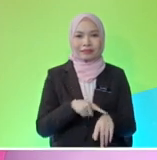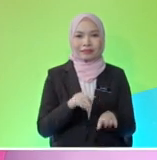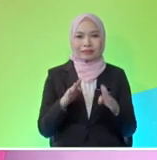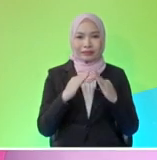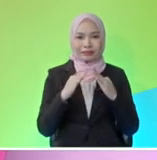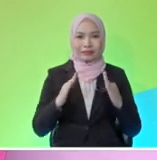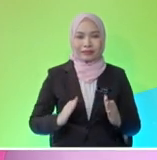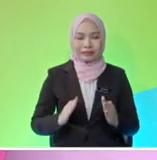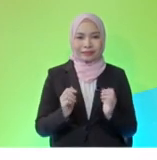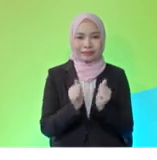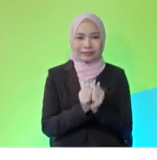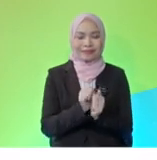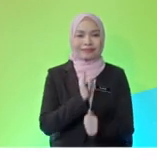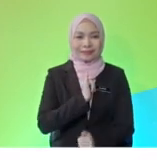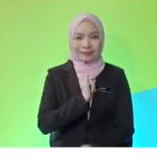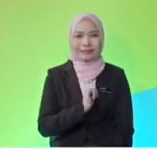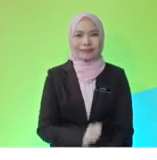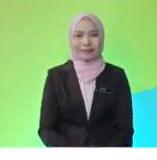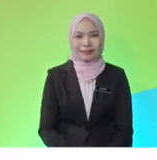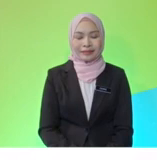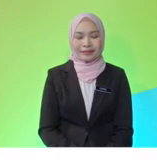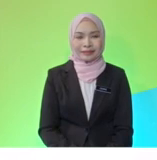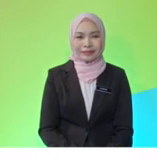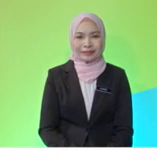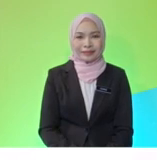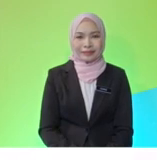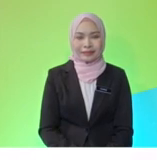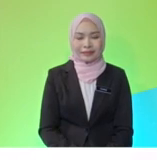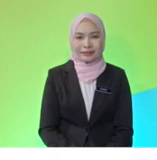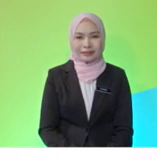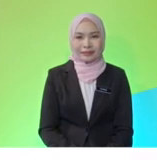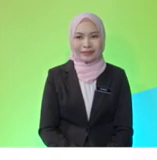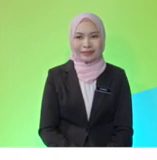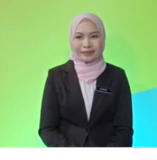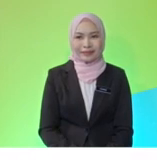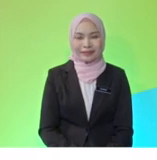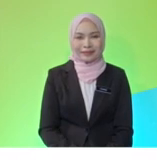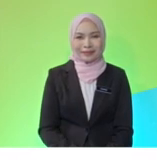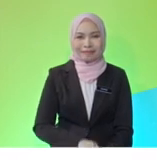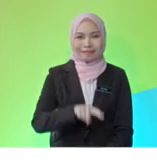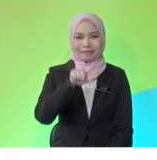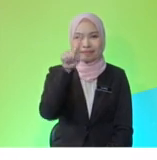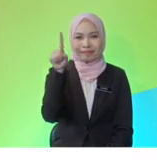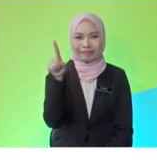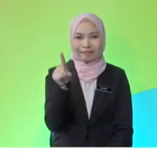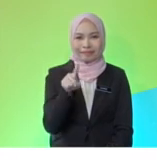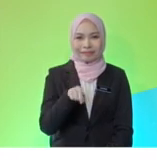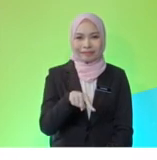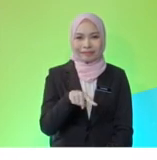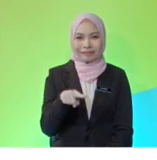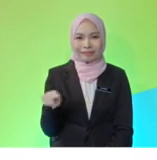Boleh. Okey, tadi cikgu kata naik bukit, turun balik, lepas tu kemudian,